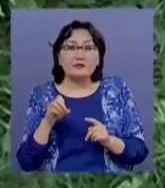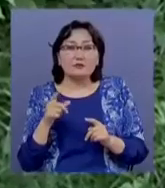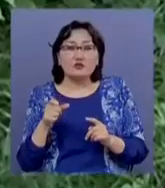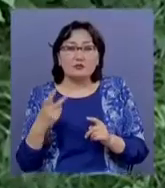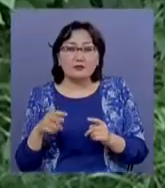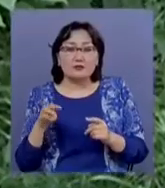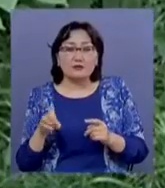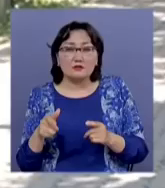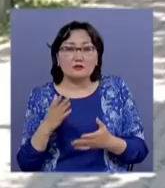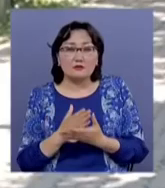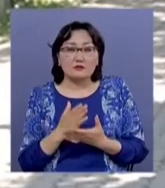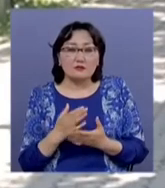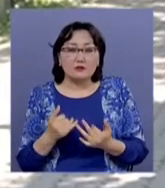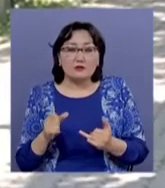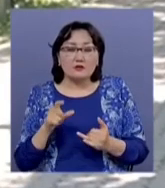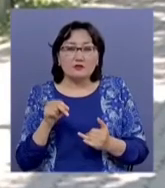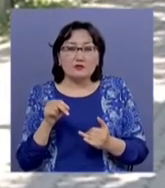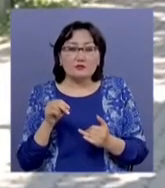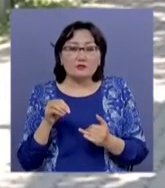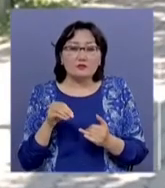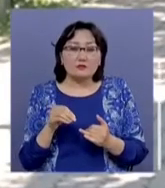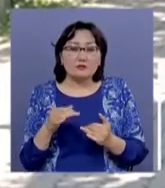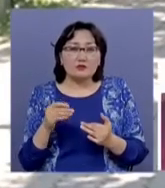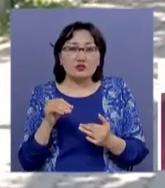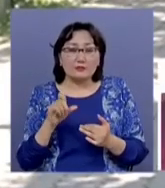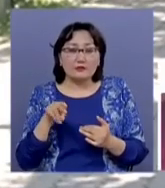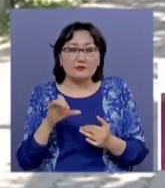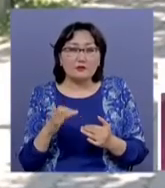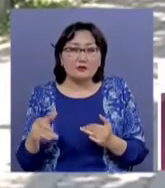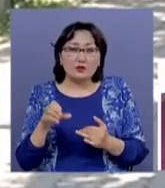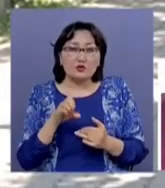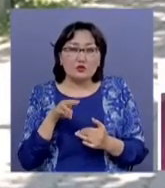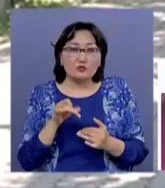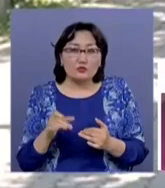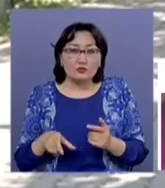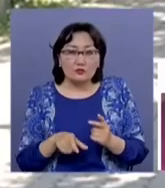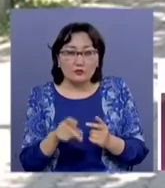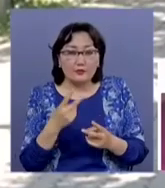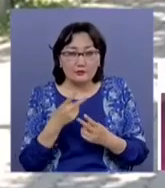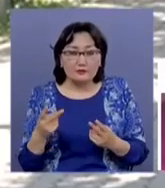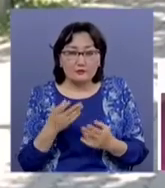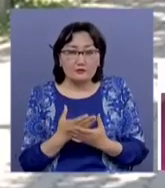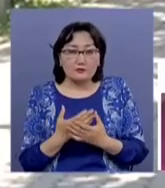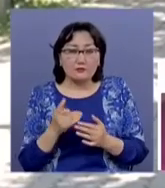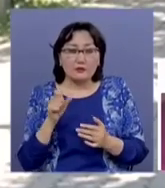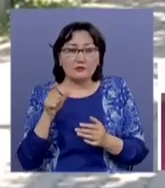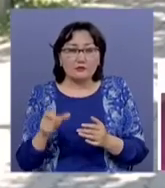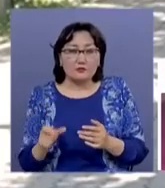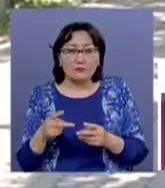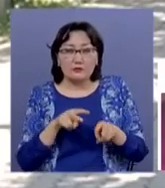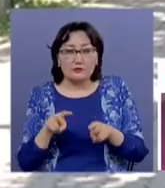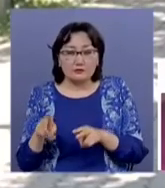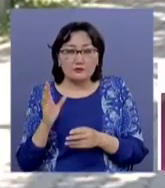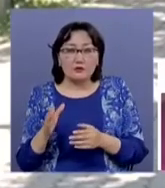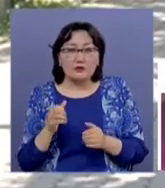екен. GPS-трекер у нас здесь показывает вплоть до полуметра. GPS-трекер скутердің жүргеніне дейін көрсетеді. Біздің операторлармен бақыланады,